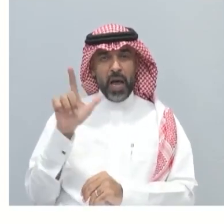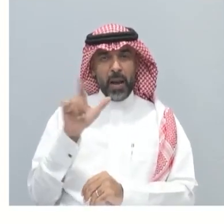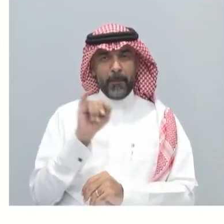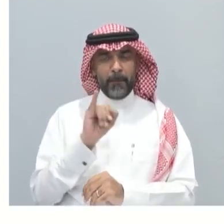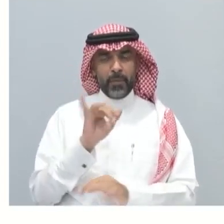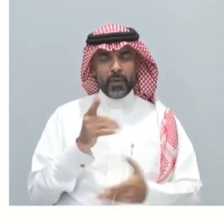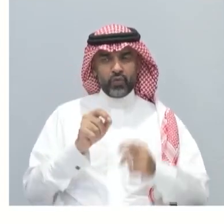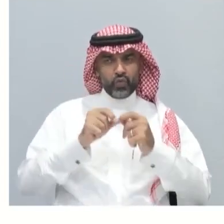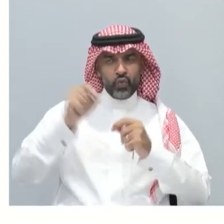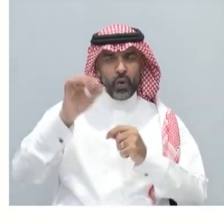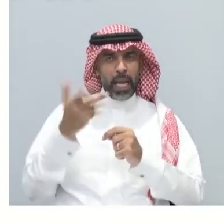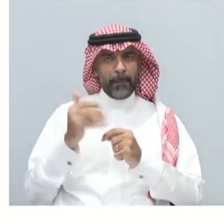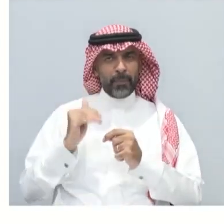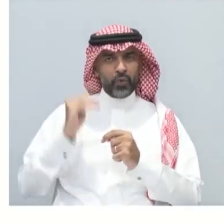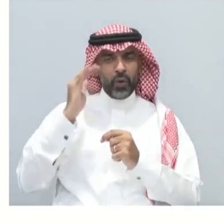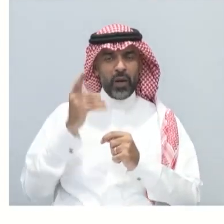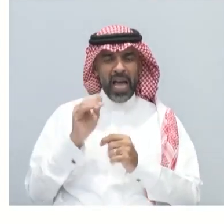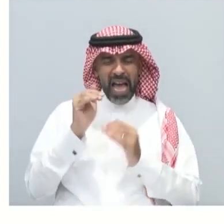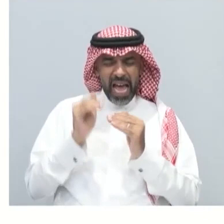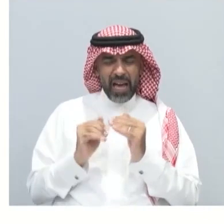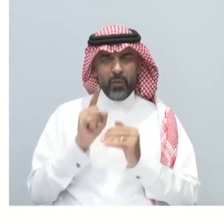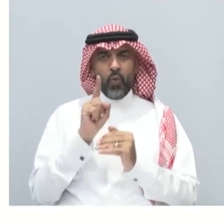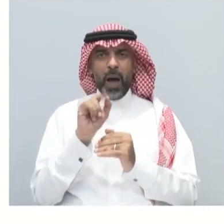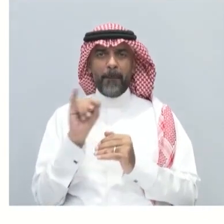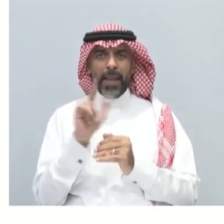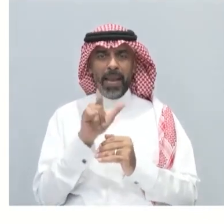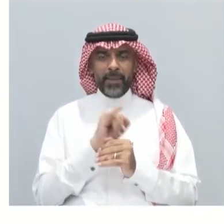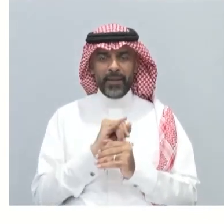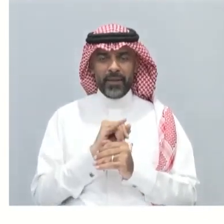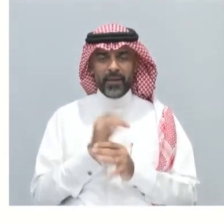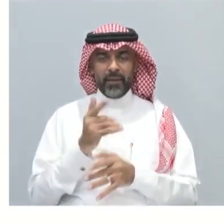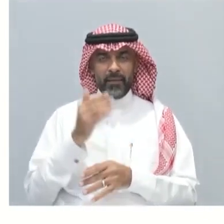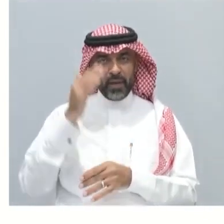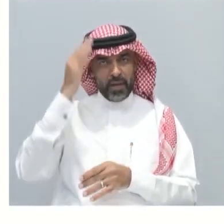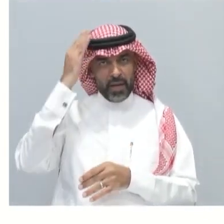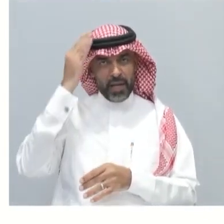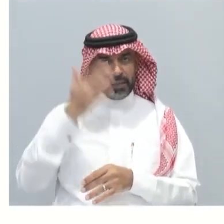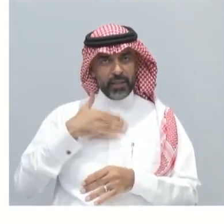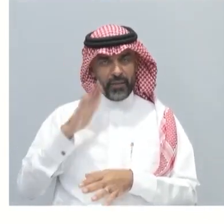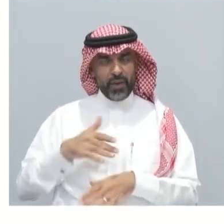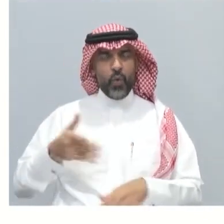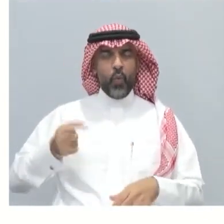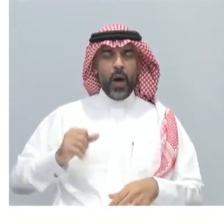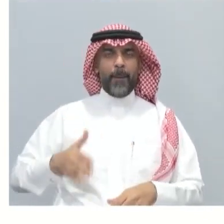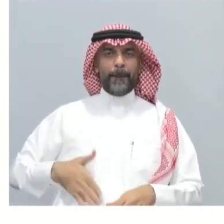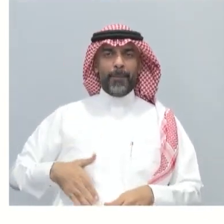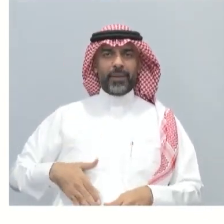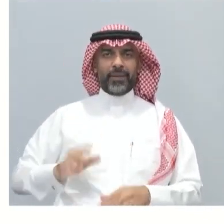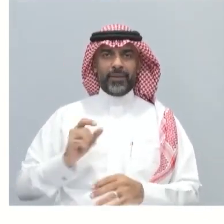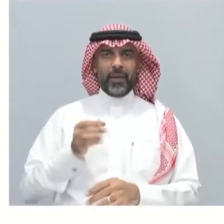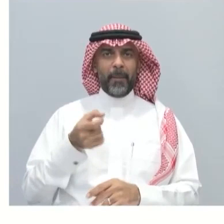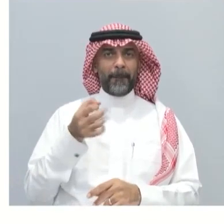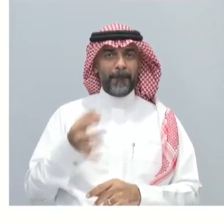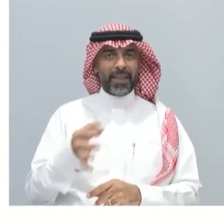1 مليمتر مكون من راس صدر وبطن اذا مكون من منطقتين